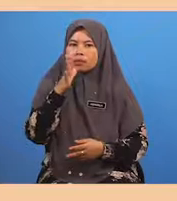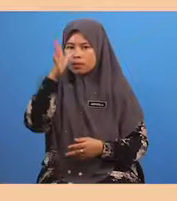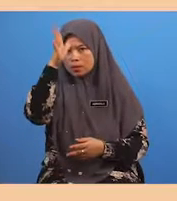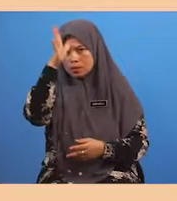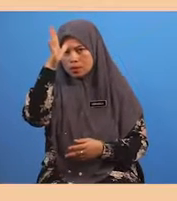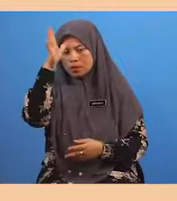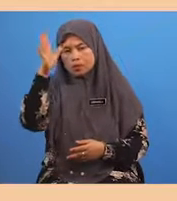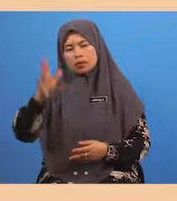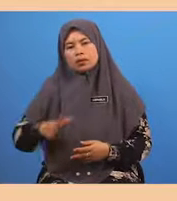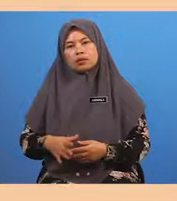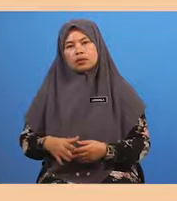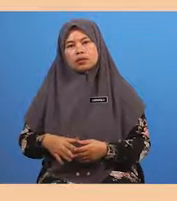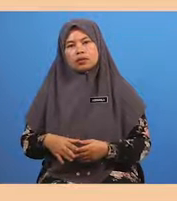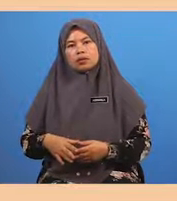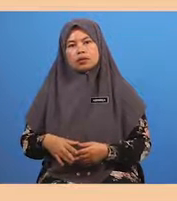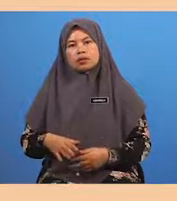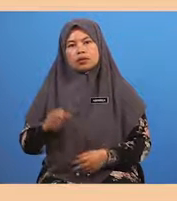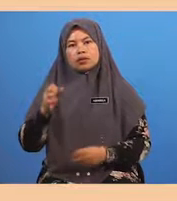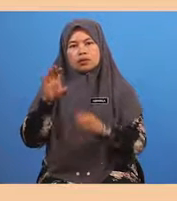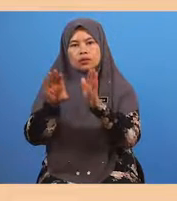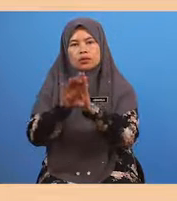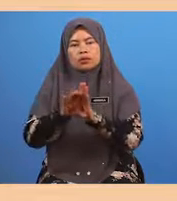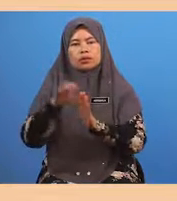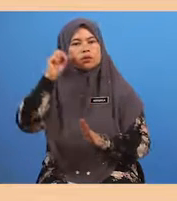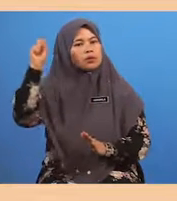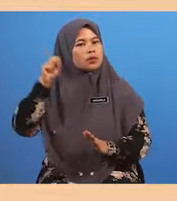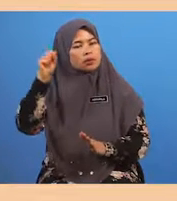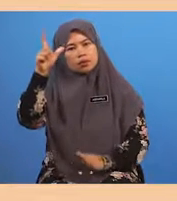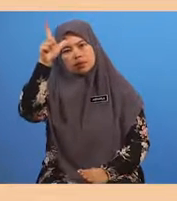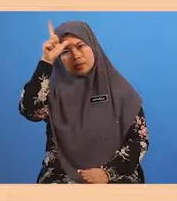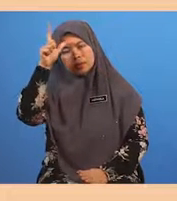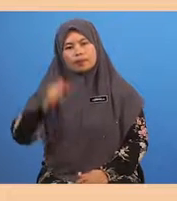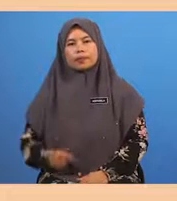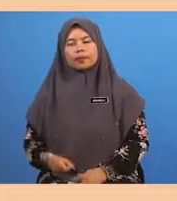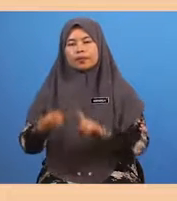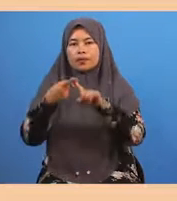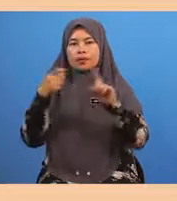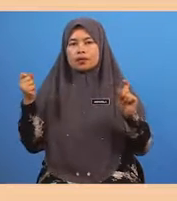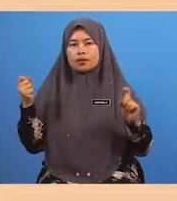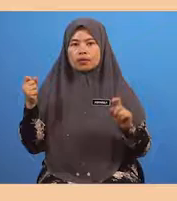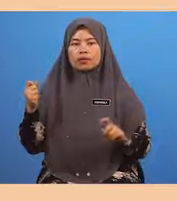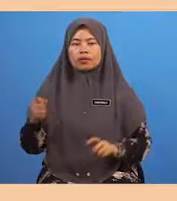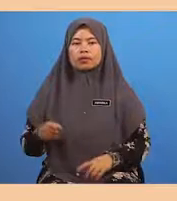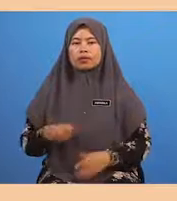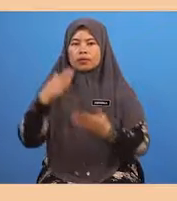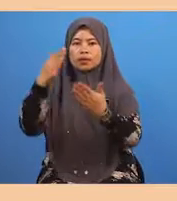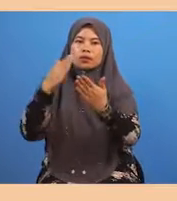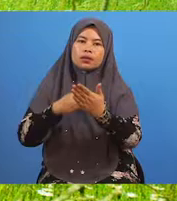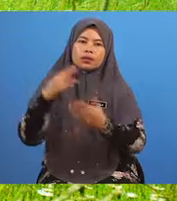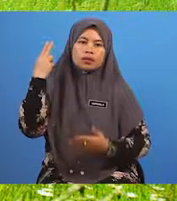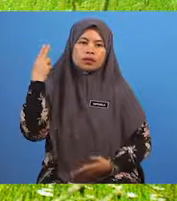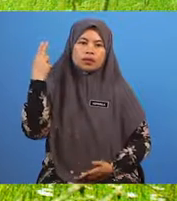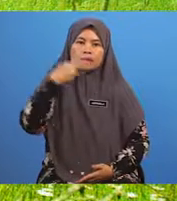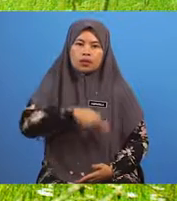wali seperti saudara lelaki kandung. Daripada senarai hikmah yang telah kita bahaskan tadi,